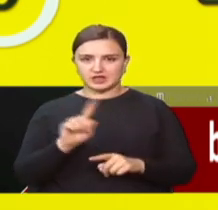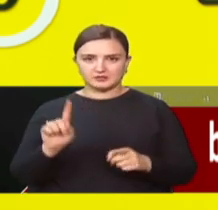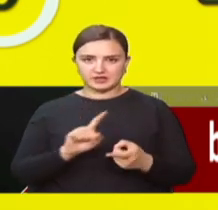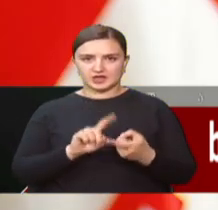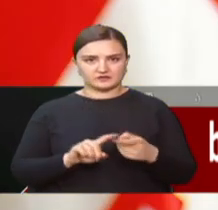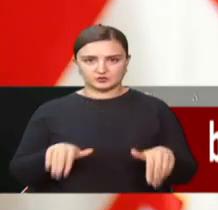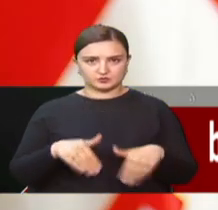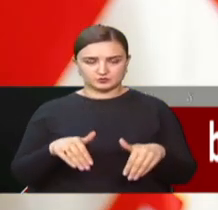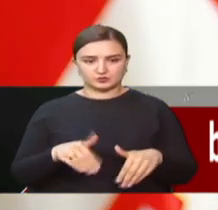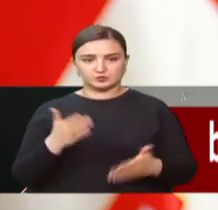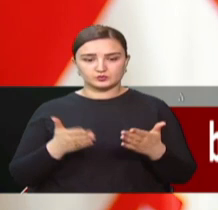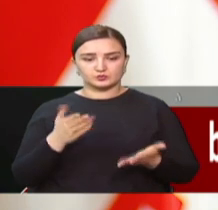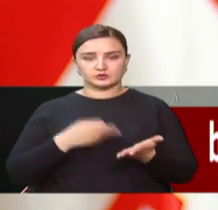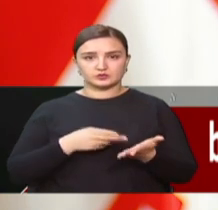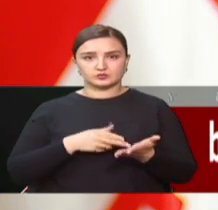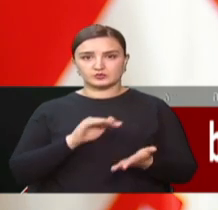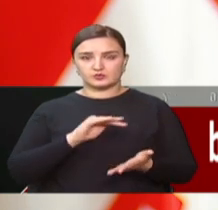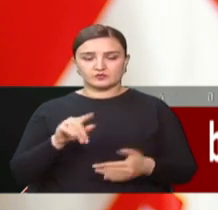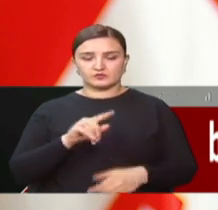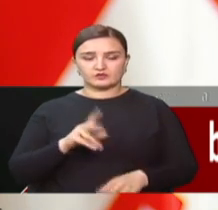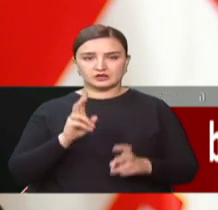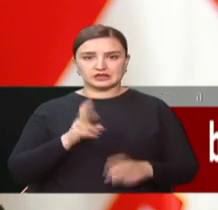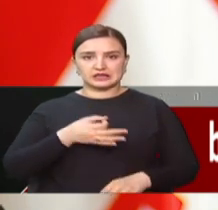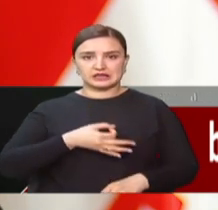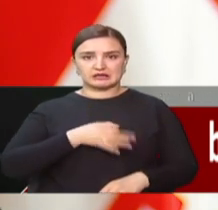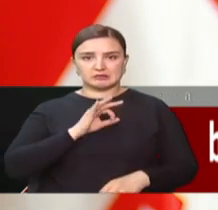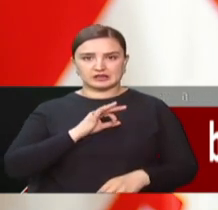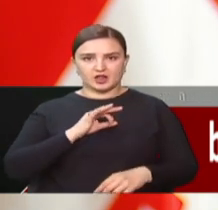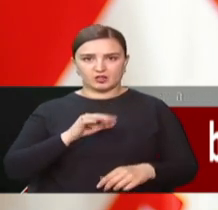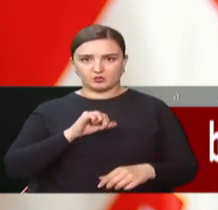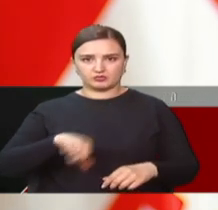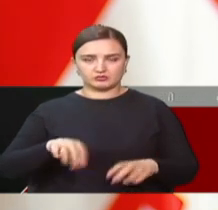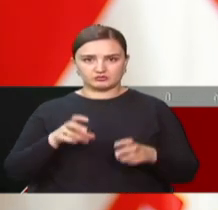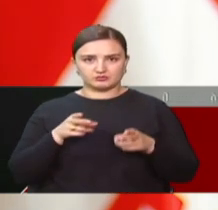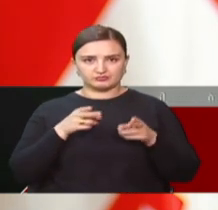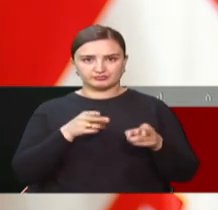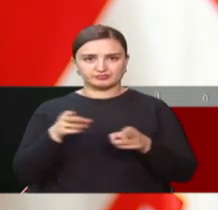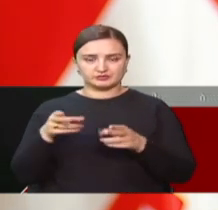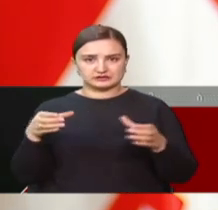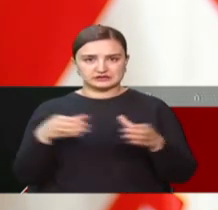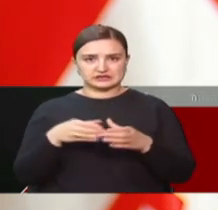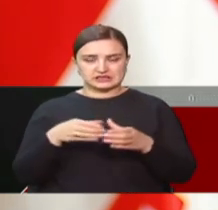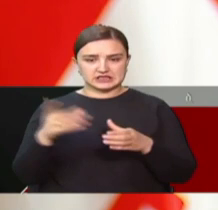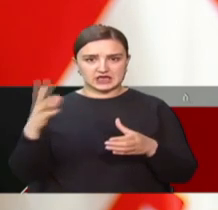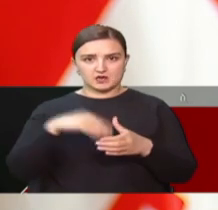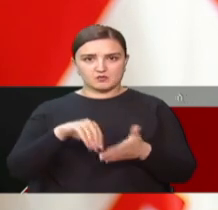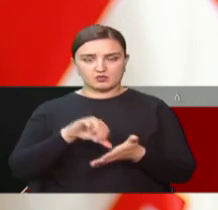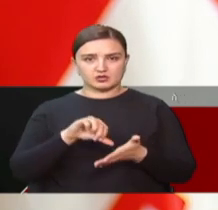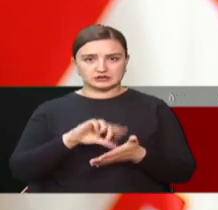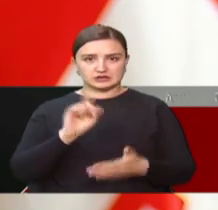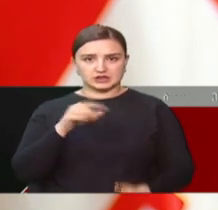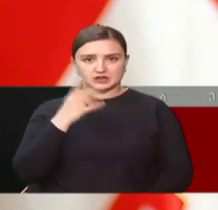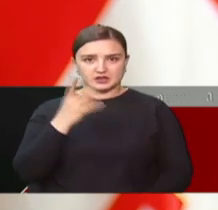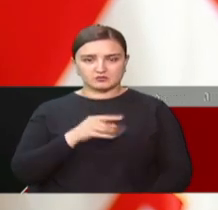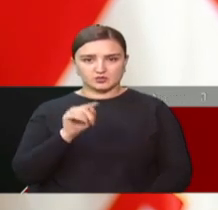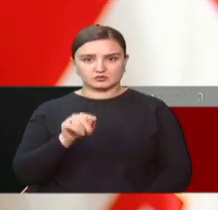კავშირი არ გვაქვს. თუ დადასტურდება, რომ ამ კრიმინალურ სქემებში ჩართული იყო კეზერაშვილი და ამ სქემაში მონაწილეობდა, რა თქმა უნდა,